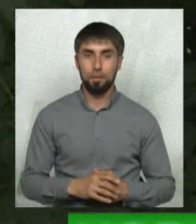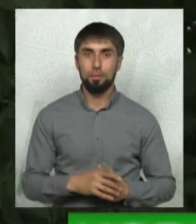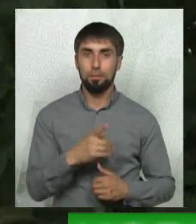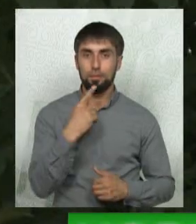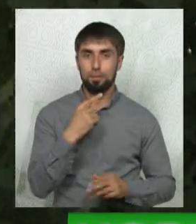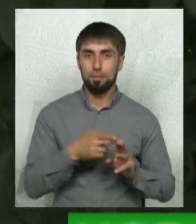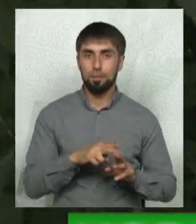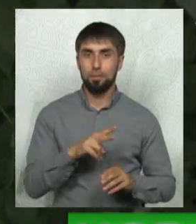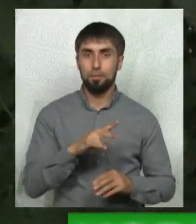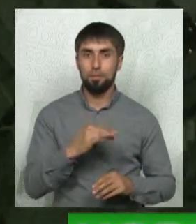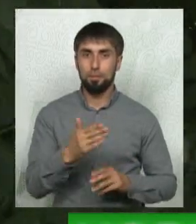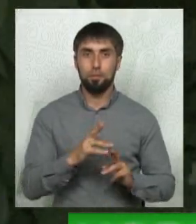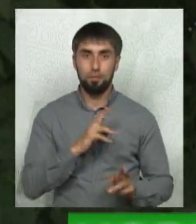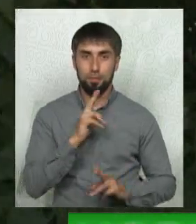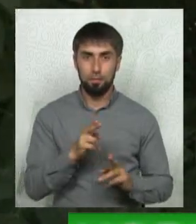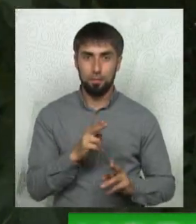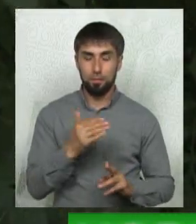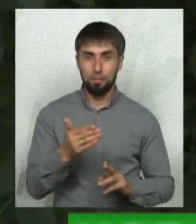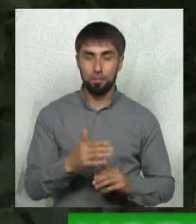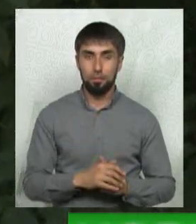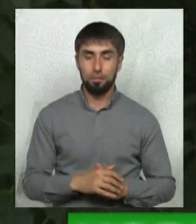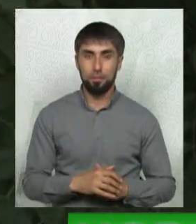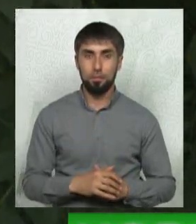красной нитью в этом обращении, в этом послании